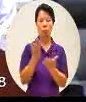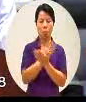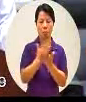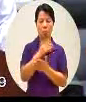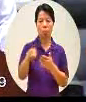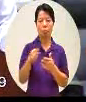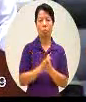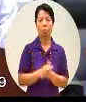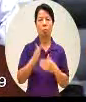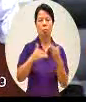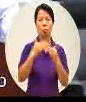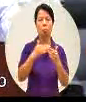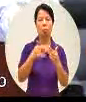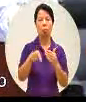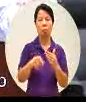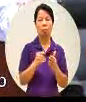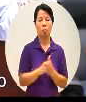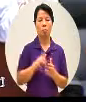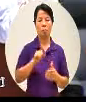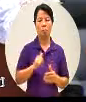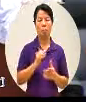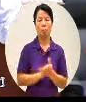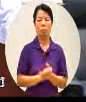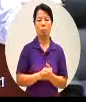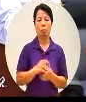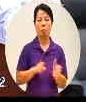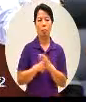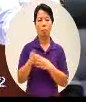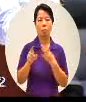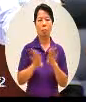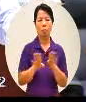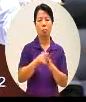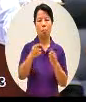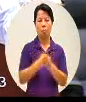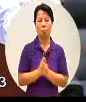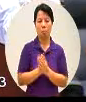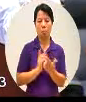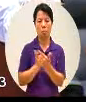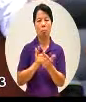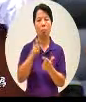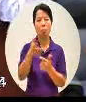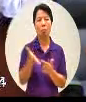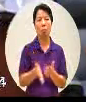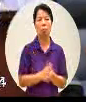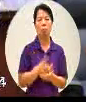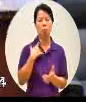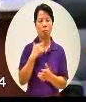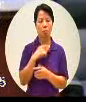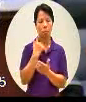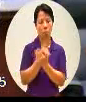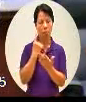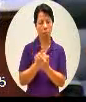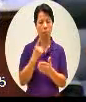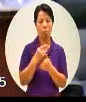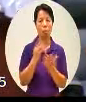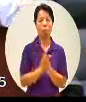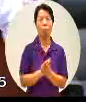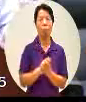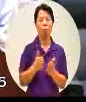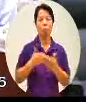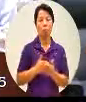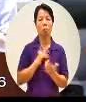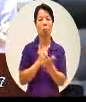学校的老师啊，他专门在应付你考核而已。他每天的工作就是为了应付你